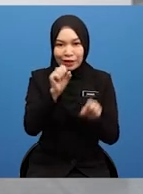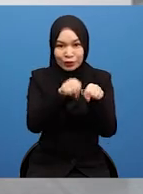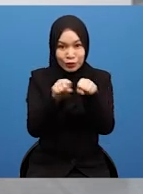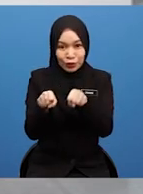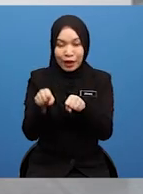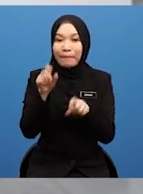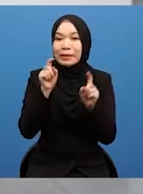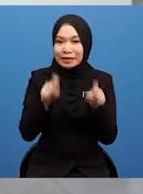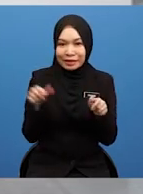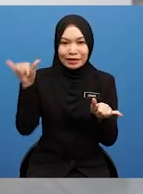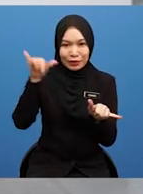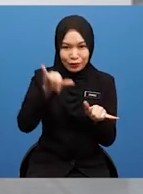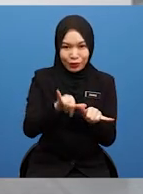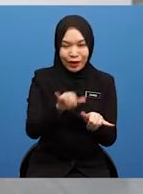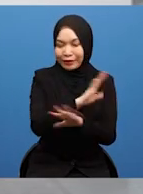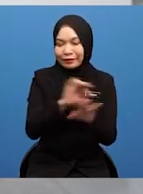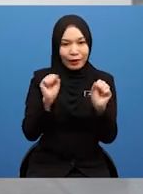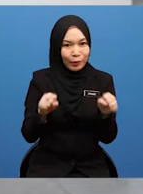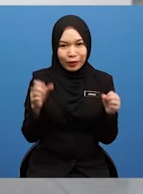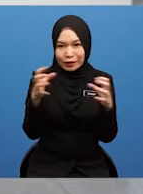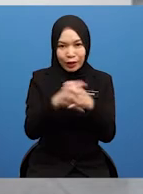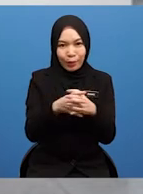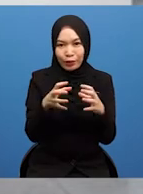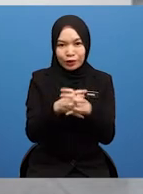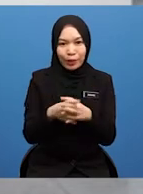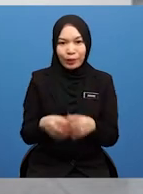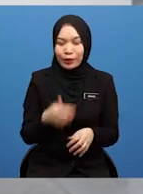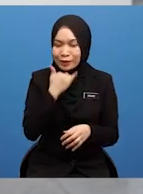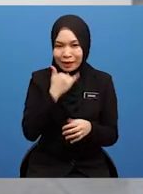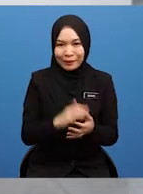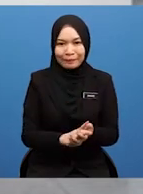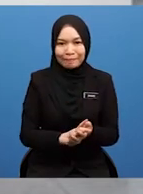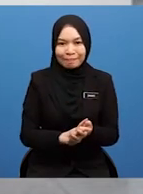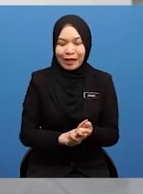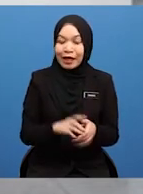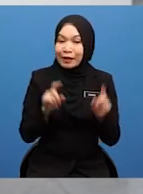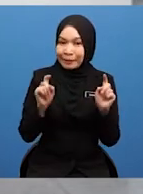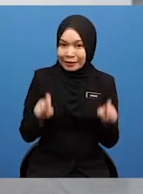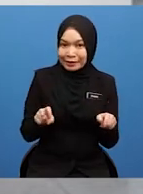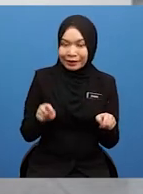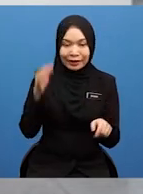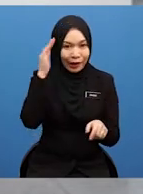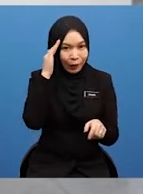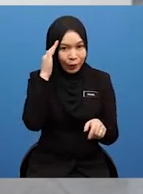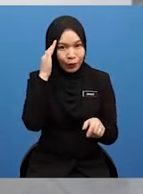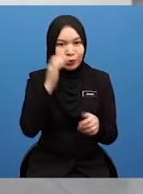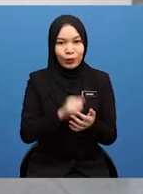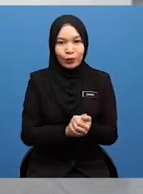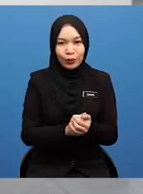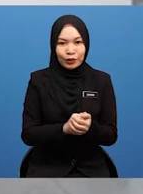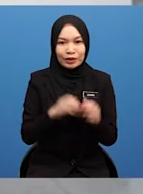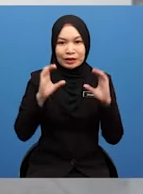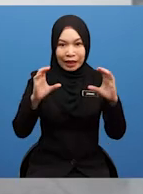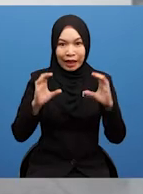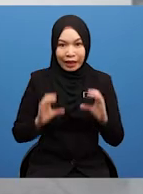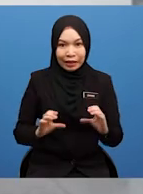abiye itulah fungsi anda tahu tentang peraga hujan juga pameran ini tapi